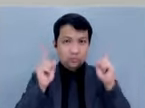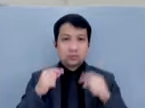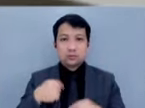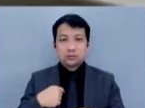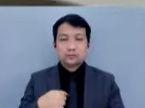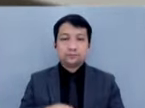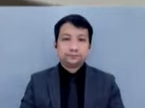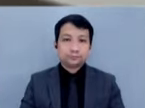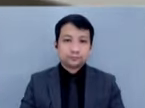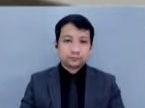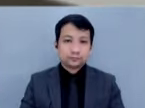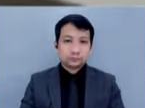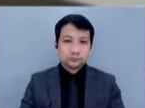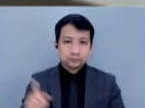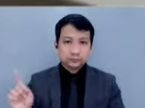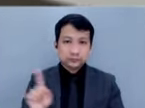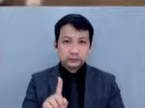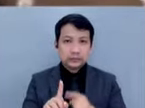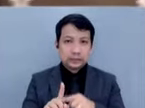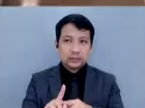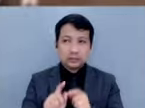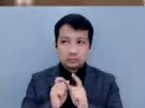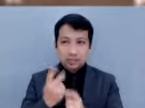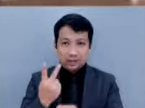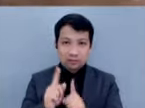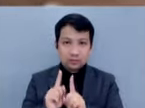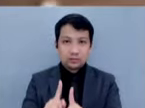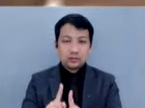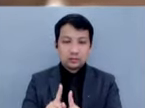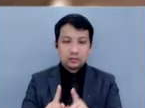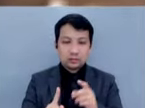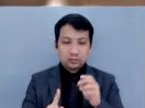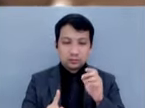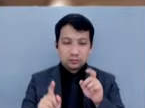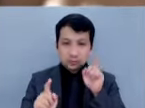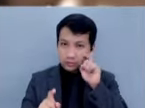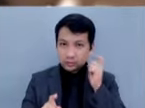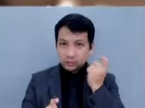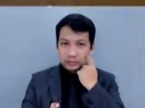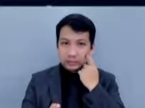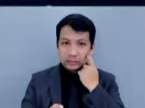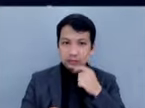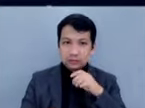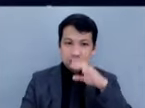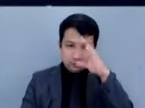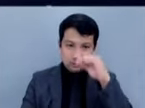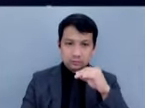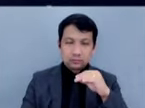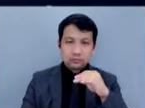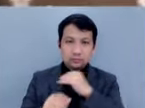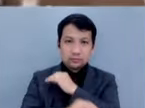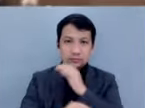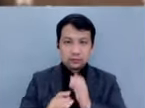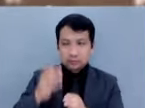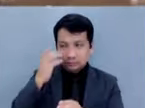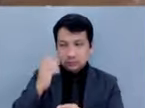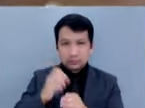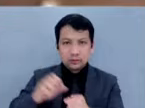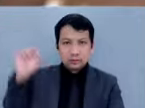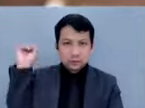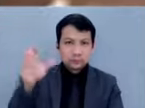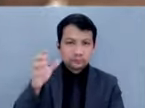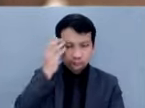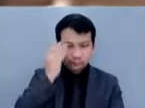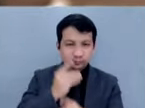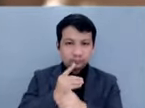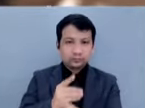Nagsama rin daw ng isa pang transwoman si Yasi na si Maricar, kaya lalong uminit ang ulo ng dayuhan at binato siya sa mata. Depensa naman